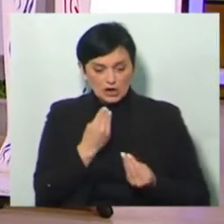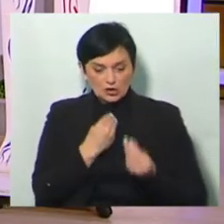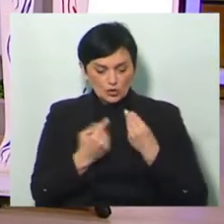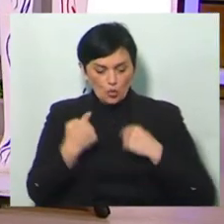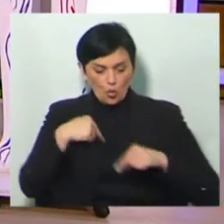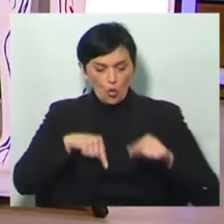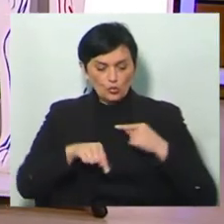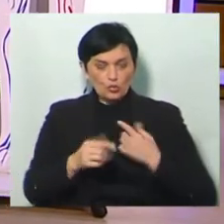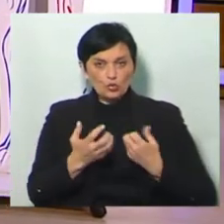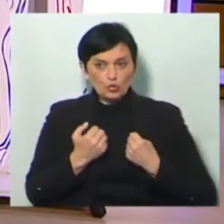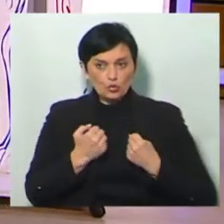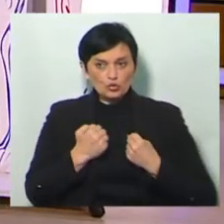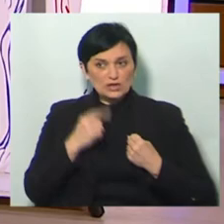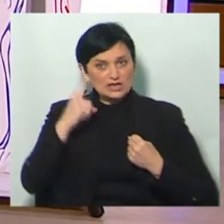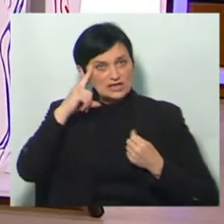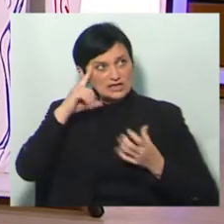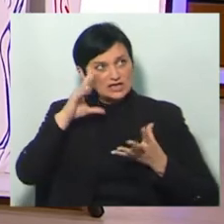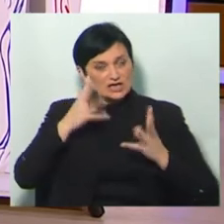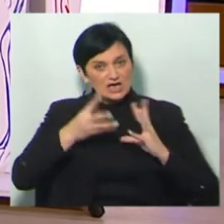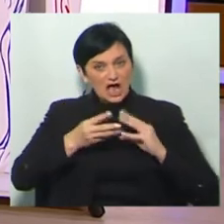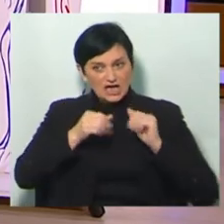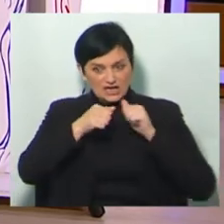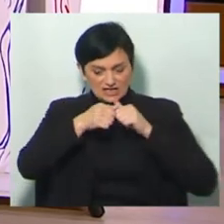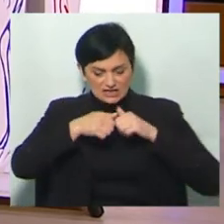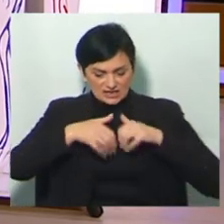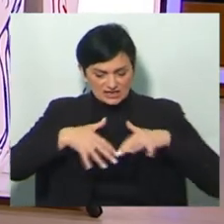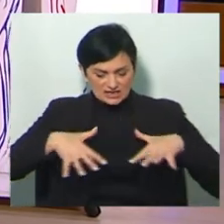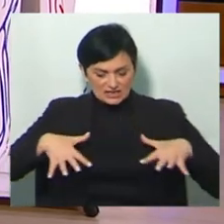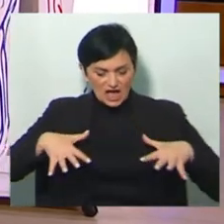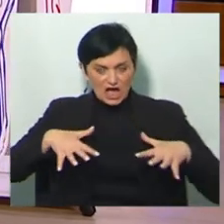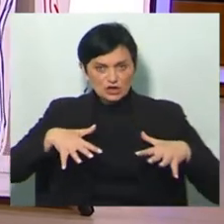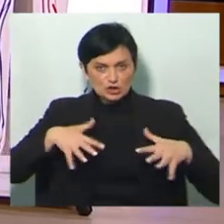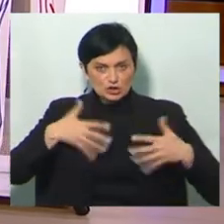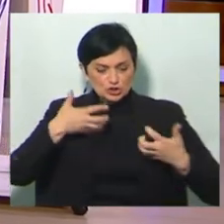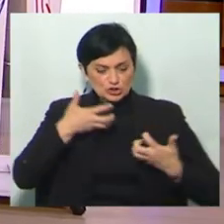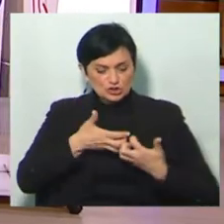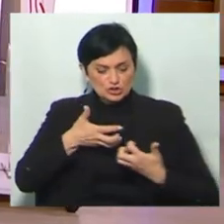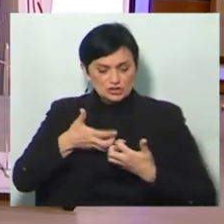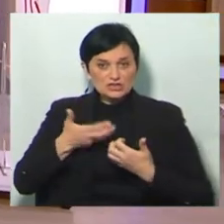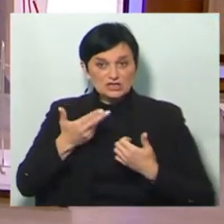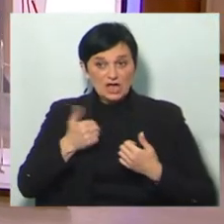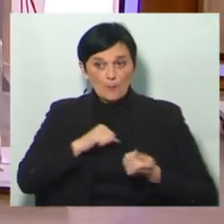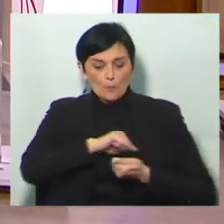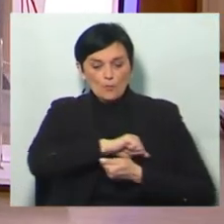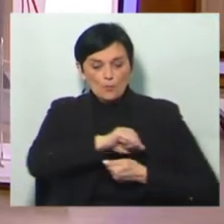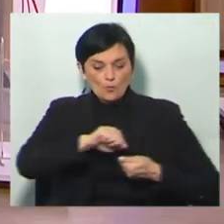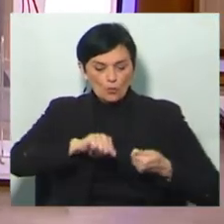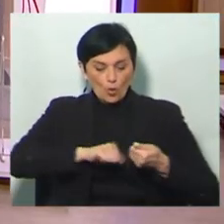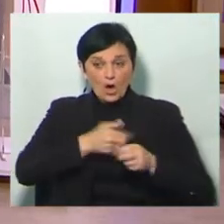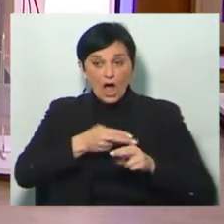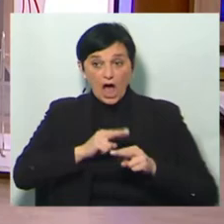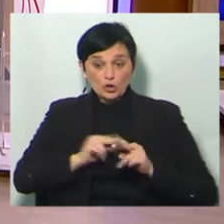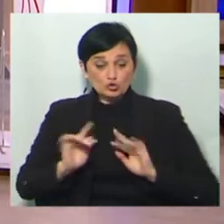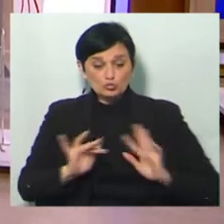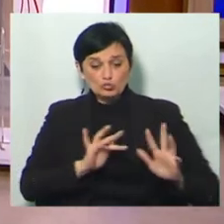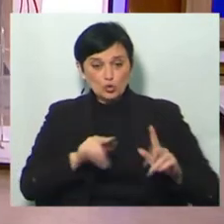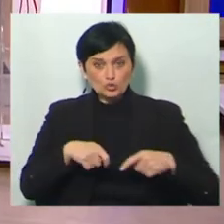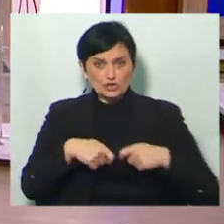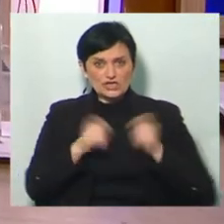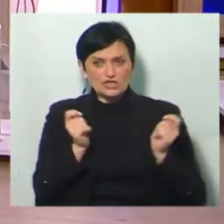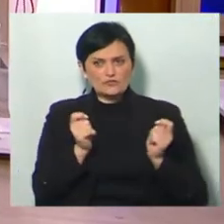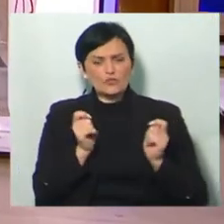ორგანიზმში, გააზრებული, ანუ დაშლილი, შეთვისებული და მონელებული. Აი ეს პროცესი ირღვევა, რის